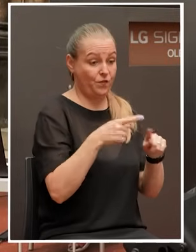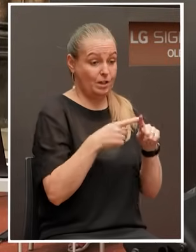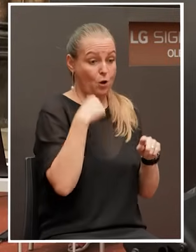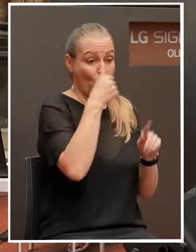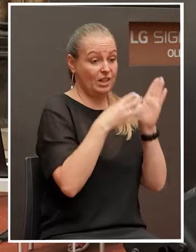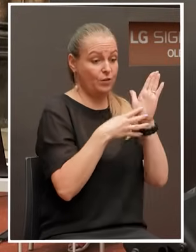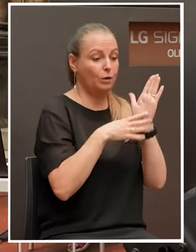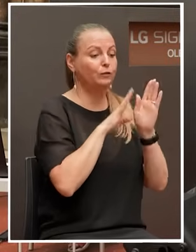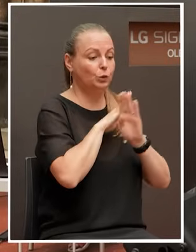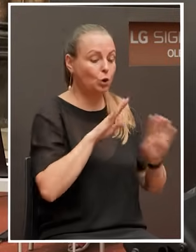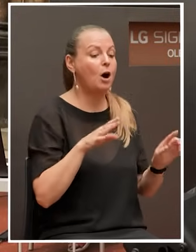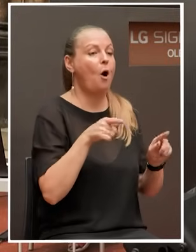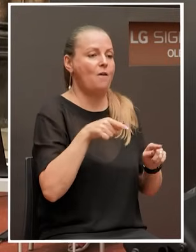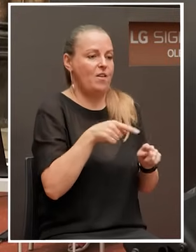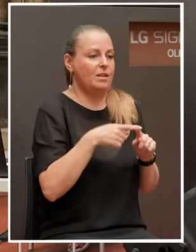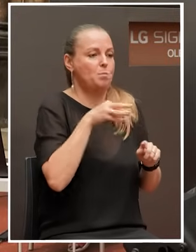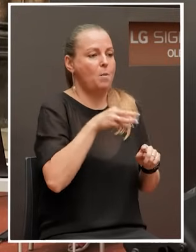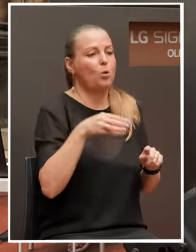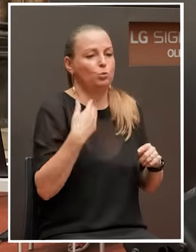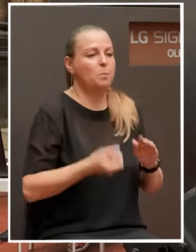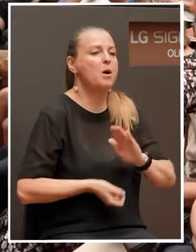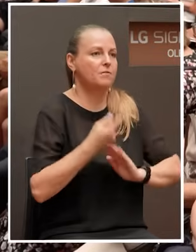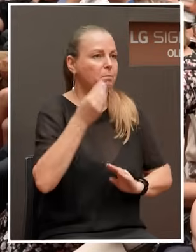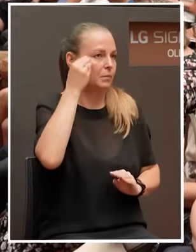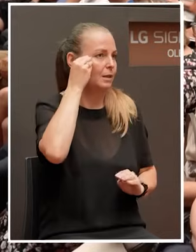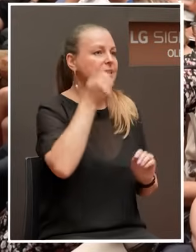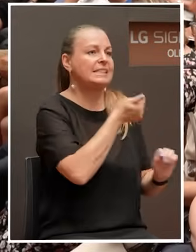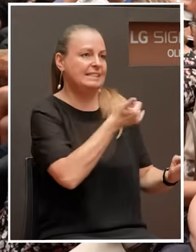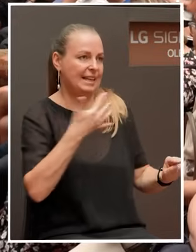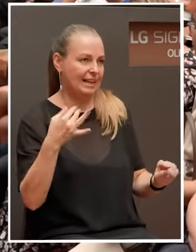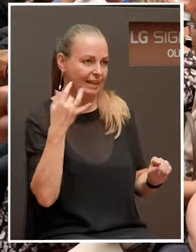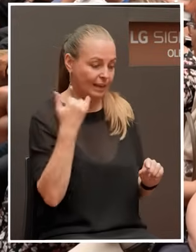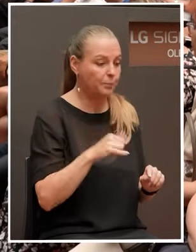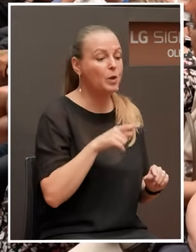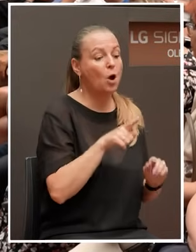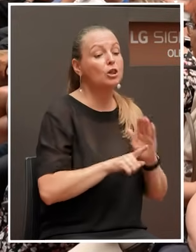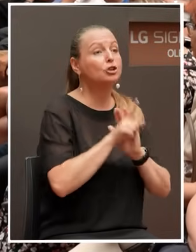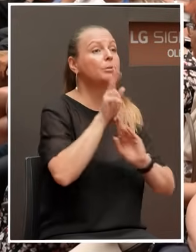серии. И он начинает работать осенью, при том, что у него лето в